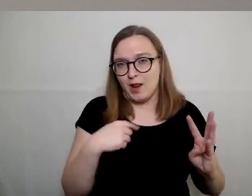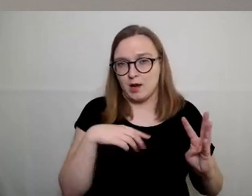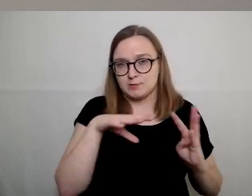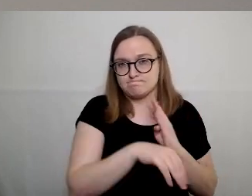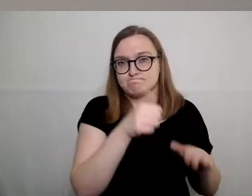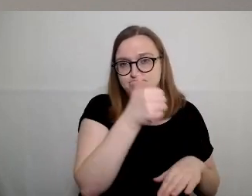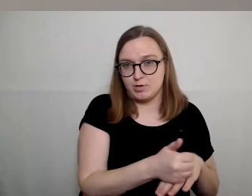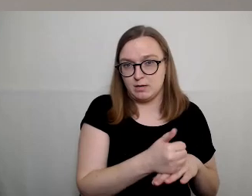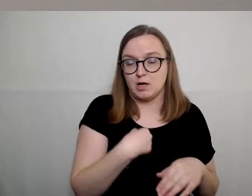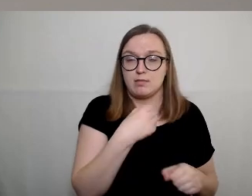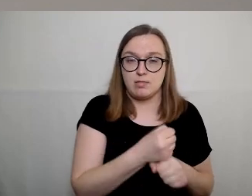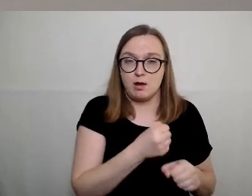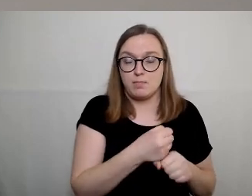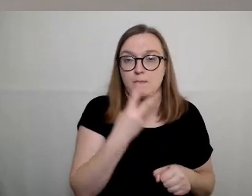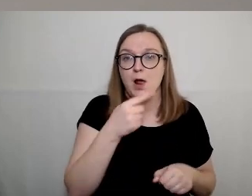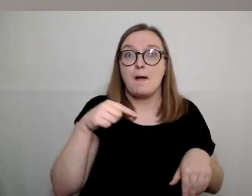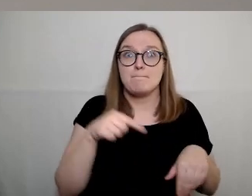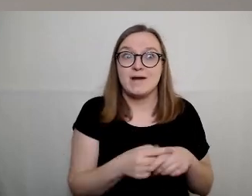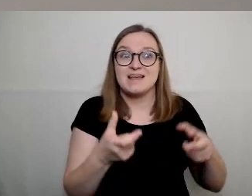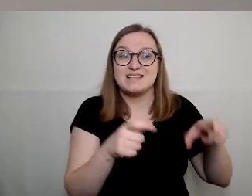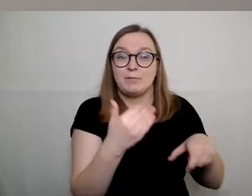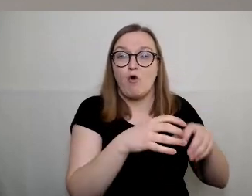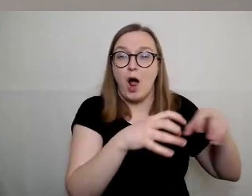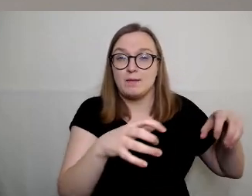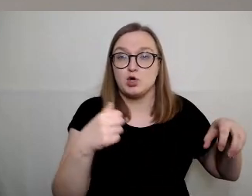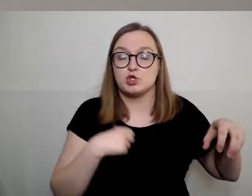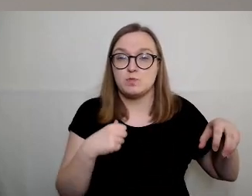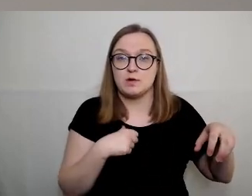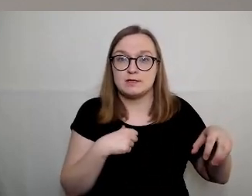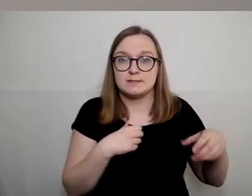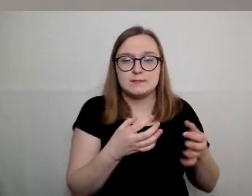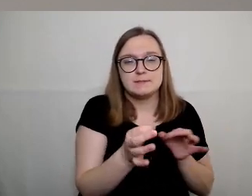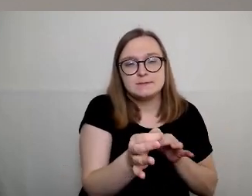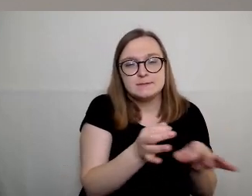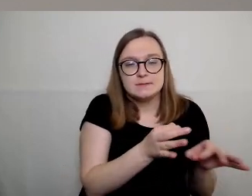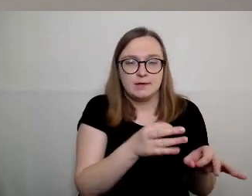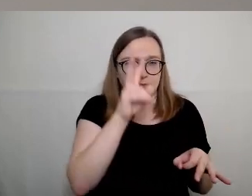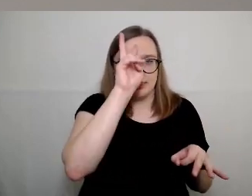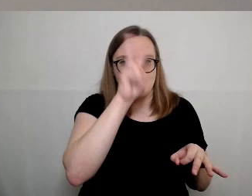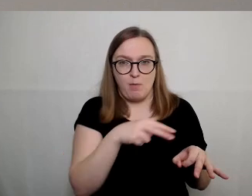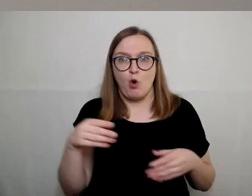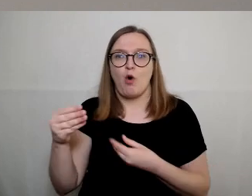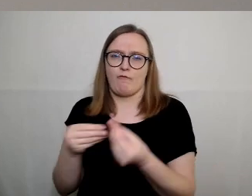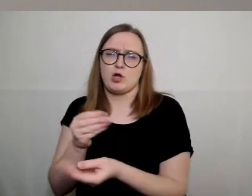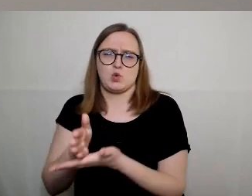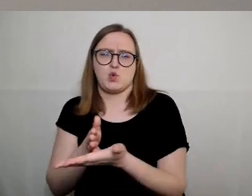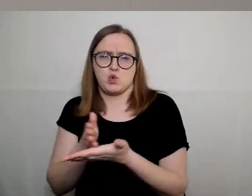kad kartais savivaldybės administracijos žmonės sunkiai gali tai valdyti, dėl to verslo patyrimas būtinas